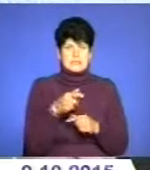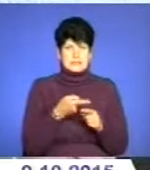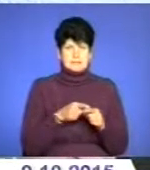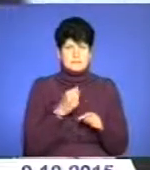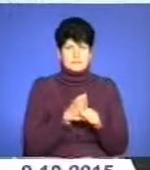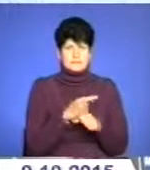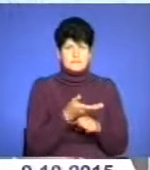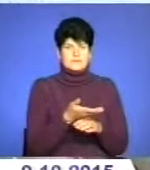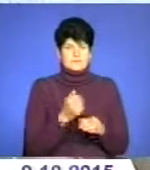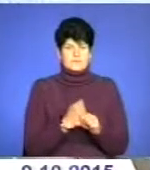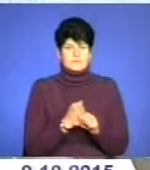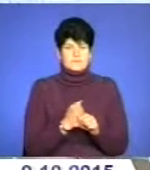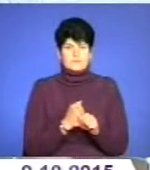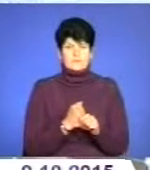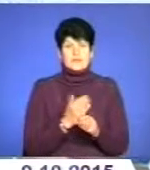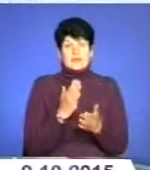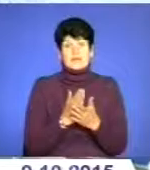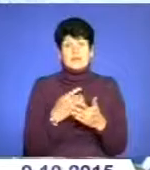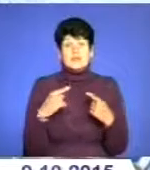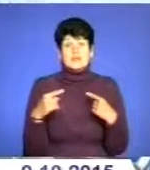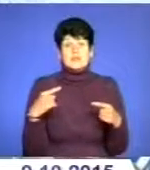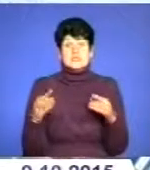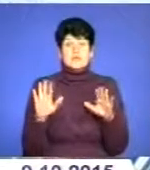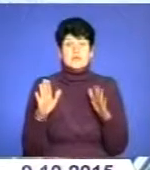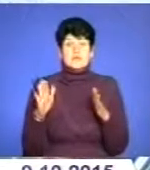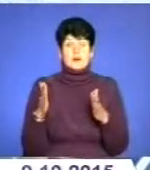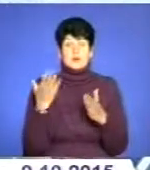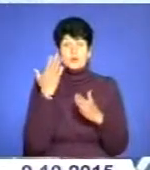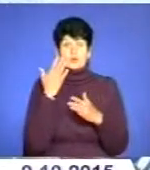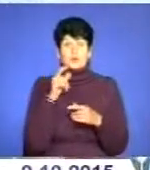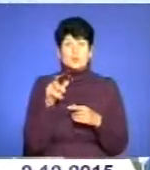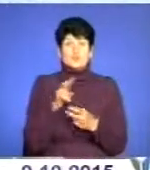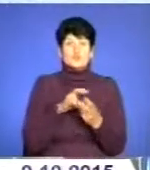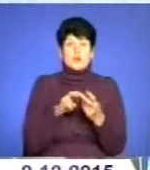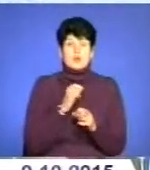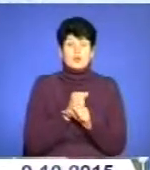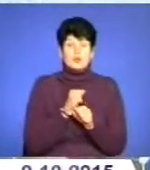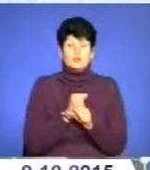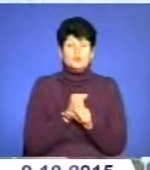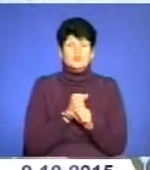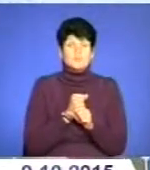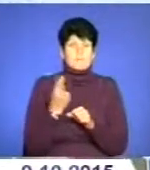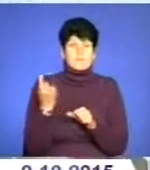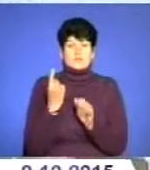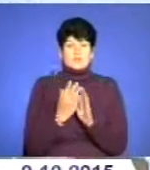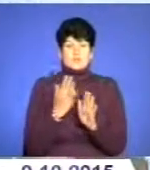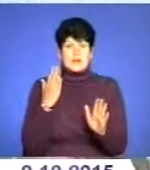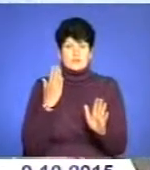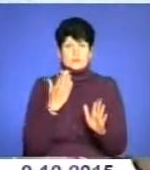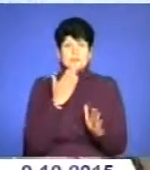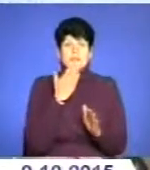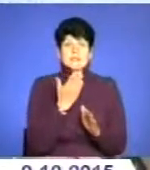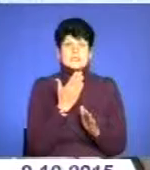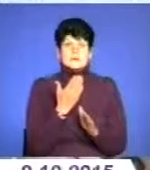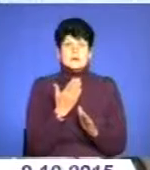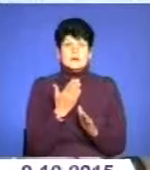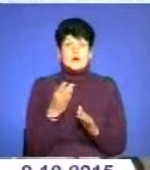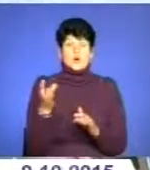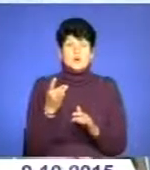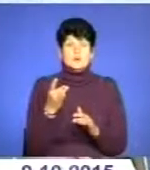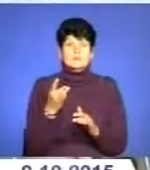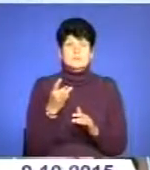вакансії? Ну, є різні випадки, але люди, коли шукають роботу, в першу чергу, вони цікавляться розміром оплати праці, потім